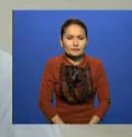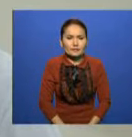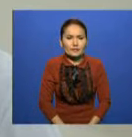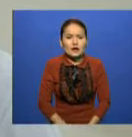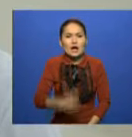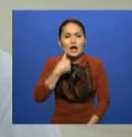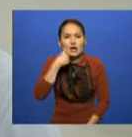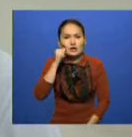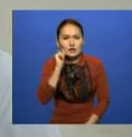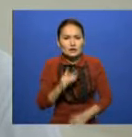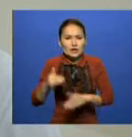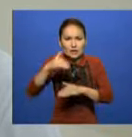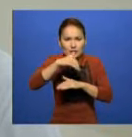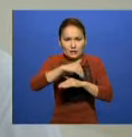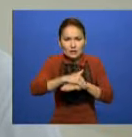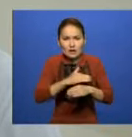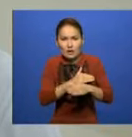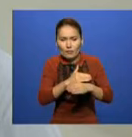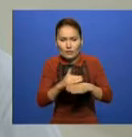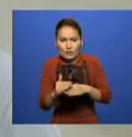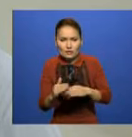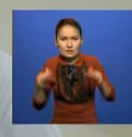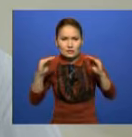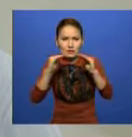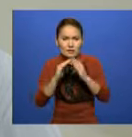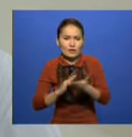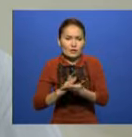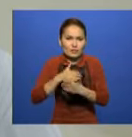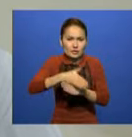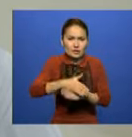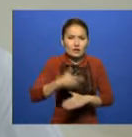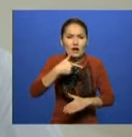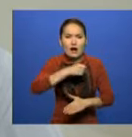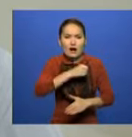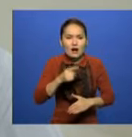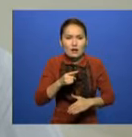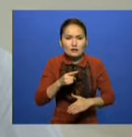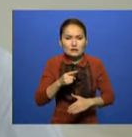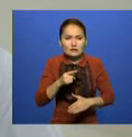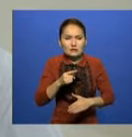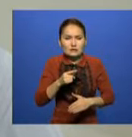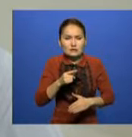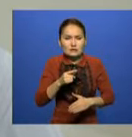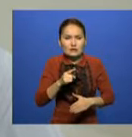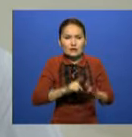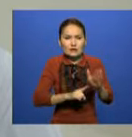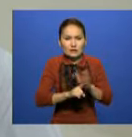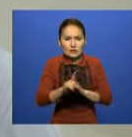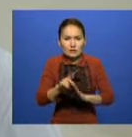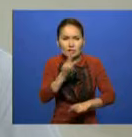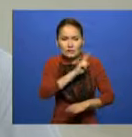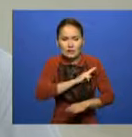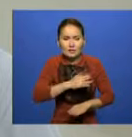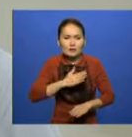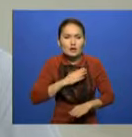Кеш келгенбіз, газды үйдің іші салқын болып кеткен, газды қостық, содан түнімен газды қосып қойғанбыз. Содан азанда тұрып,